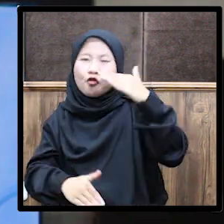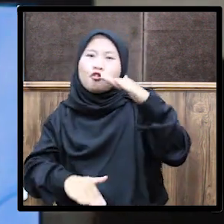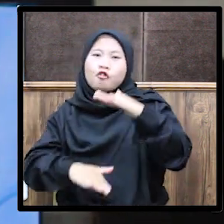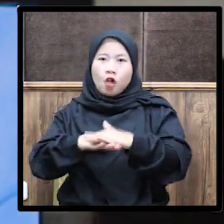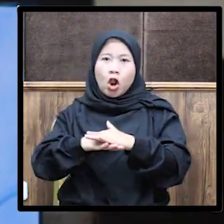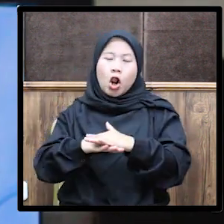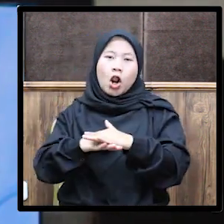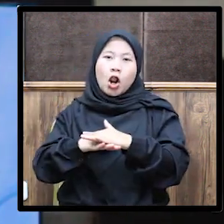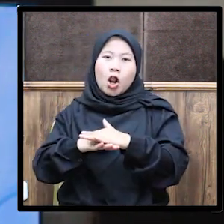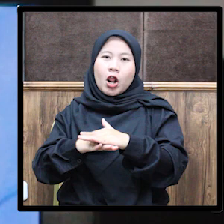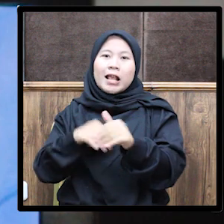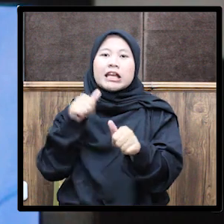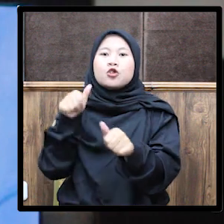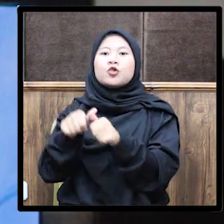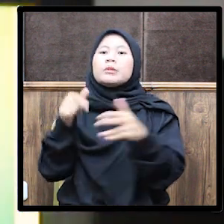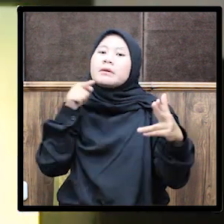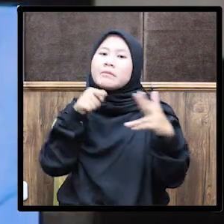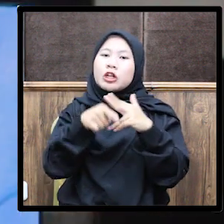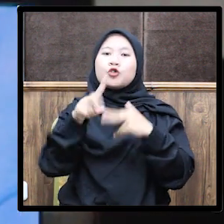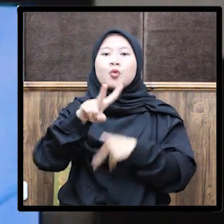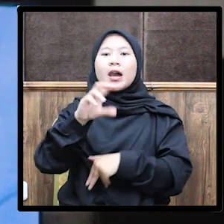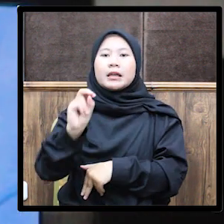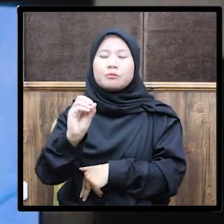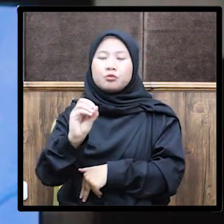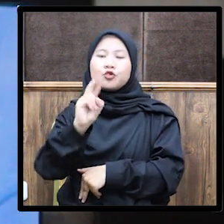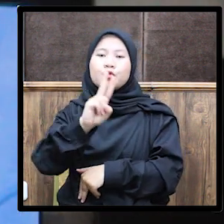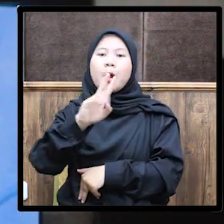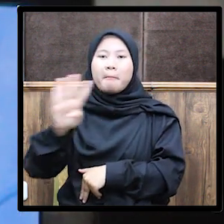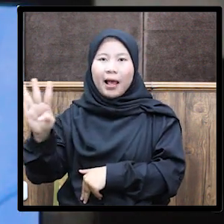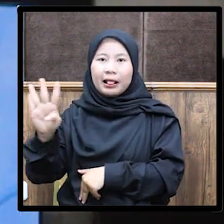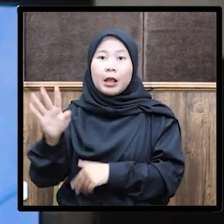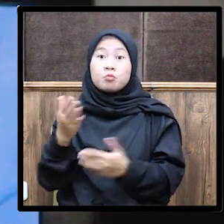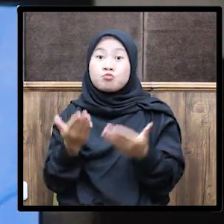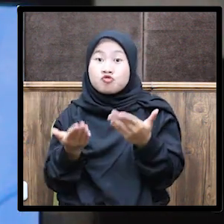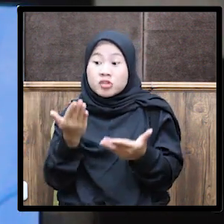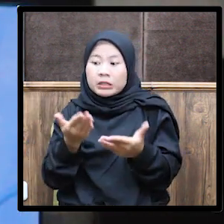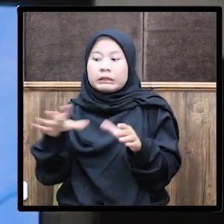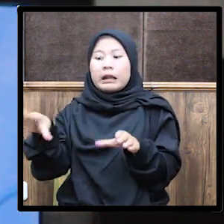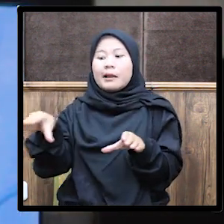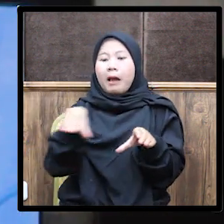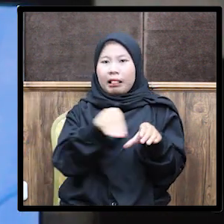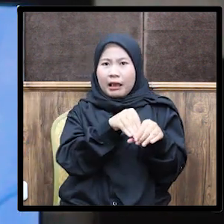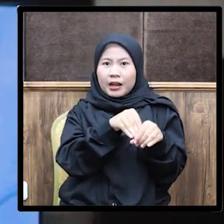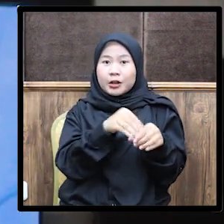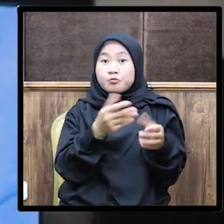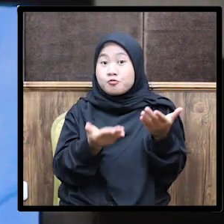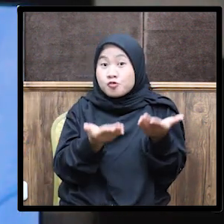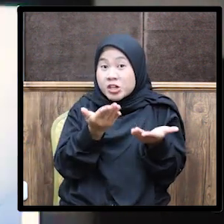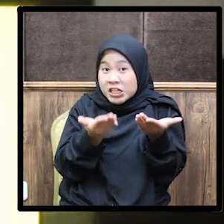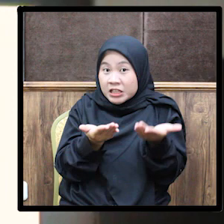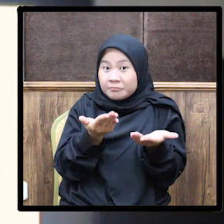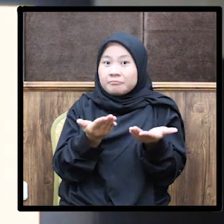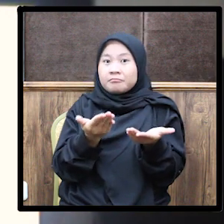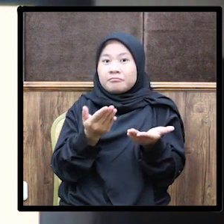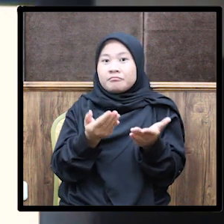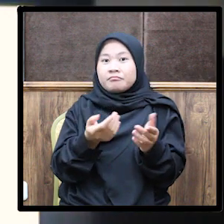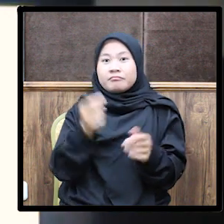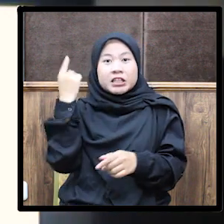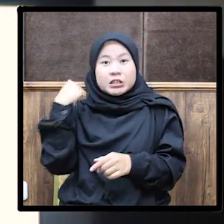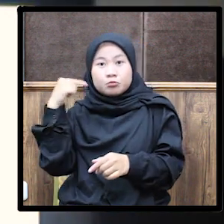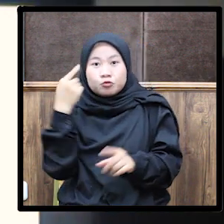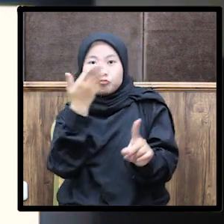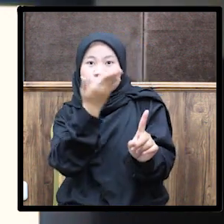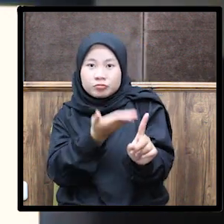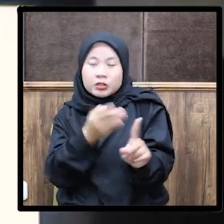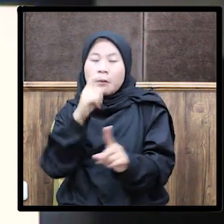pemilu 2024. Nah, terkait dengan partisipasi tersebut, mungkin Mbak Rani dan Pak Joni itu mungkin